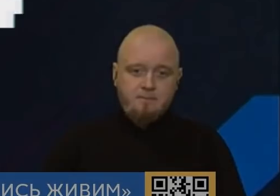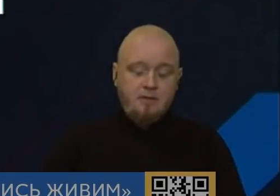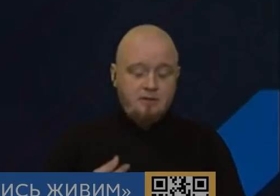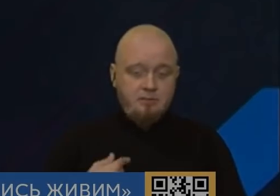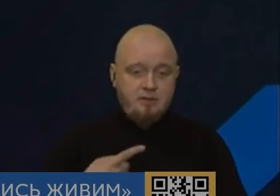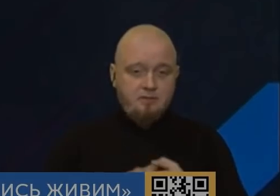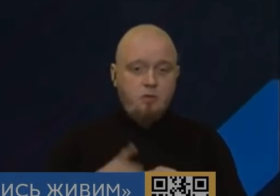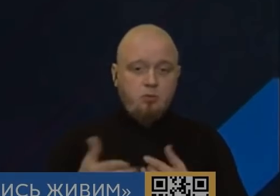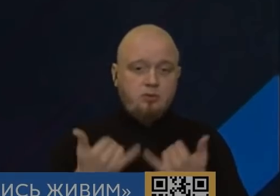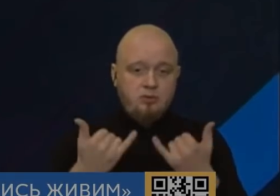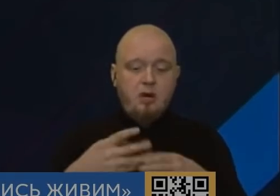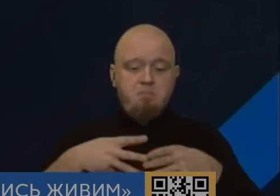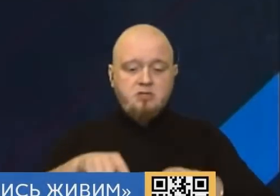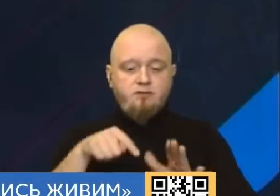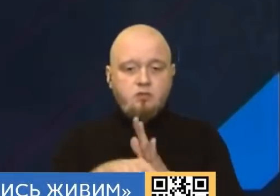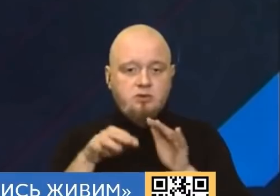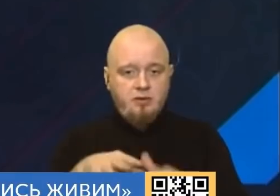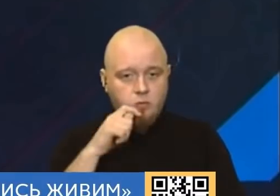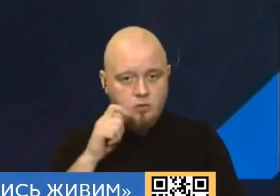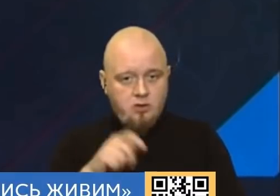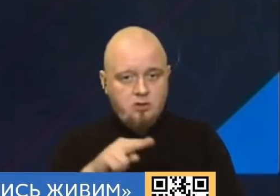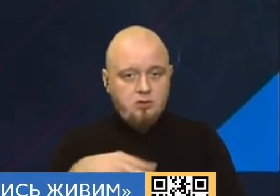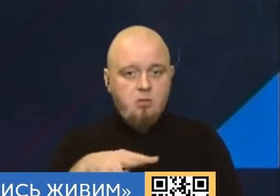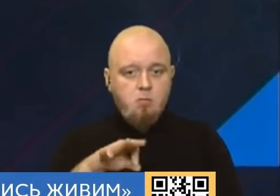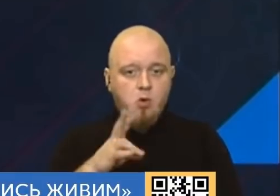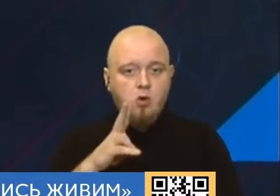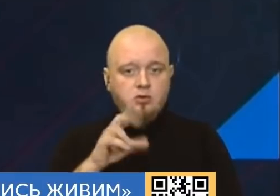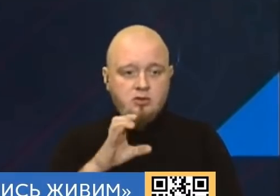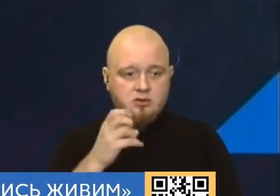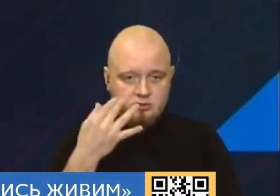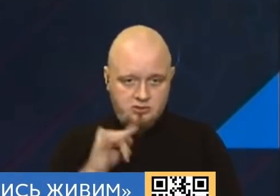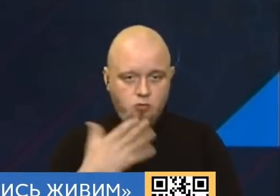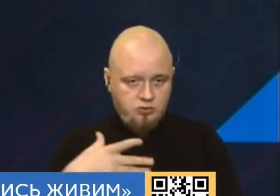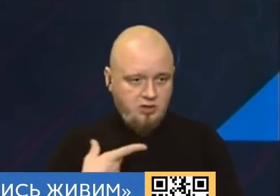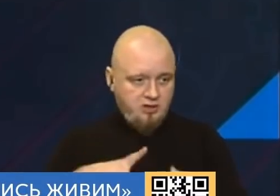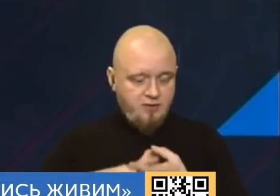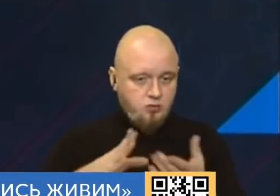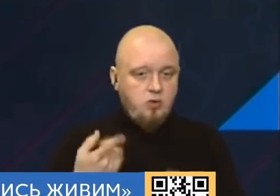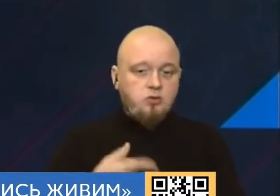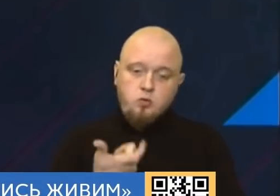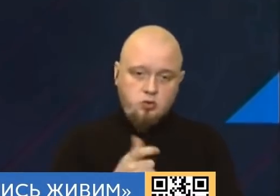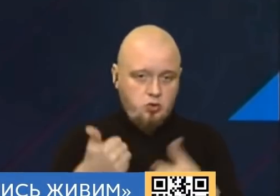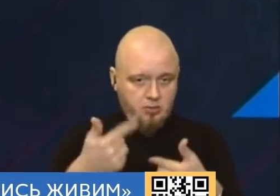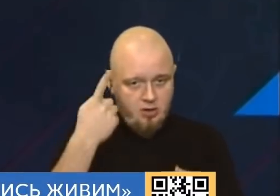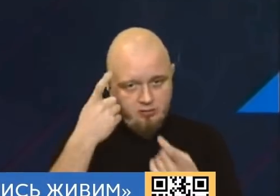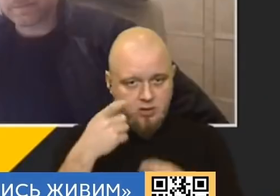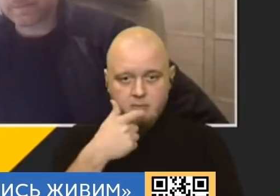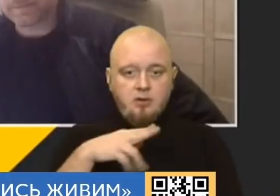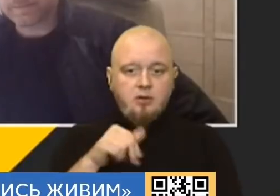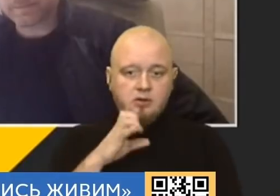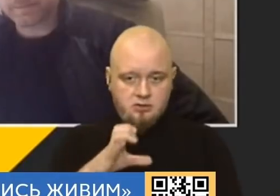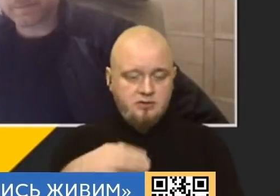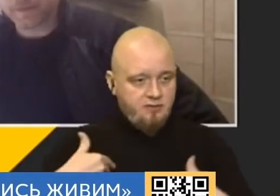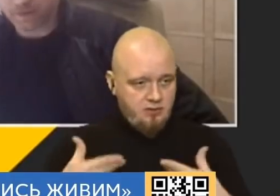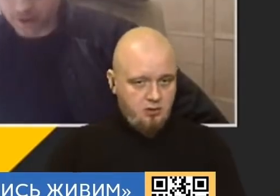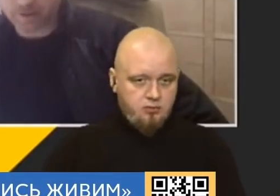З нами на зв'язку буде зараз міністр внутрішніх справ України Денис Монастирський. Він вже з нами на зв'язку. Це дуже добра інформація. Пане Денисе,